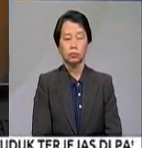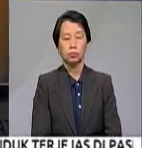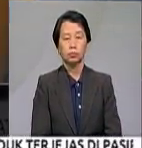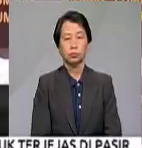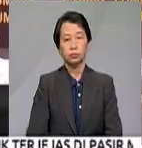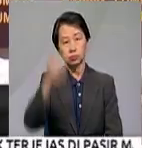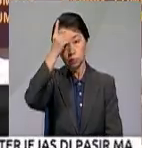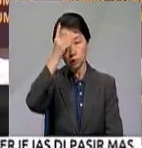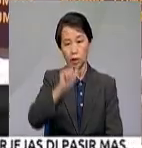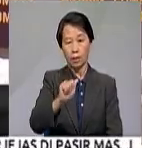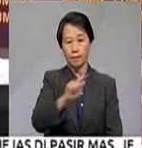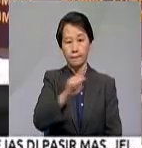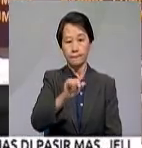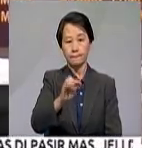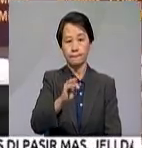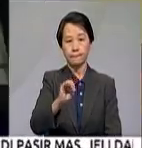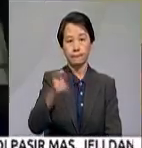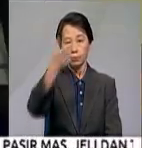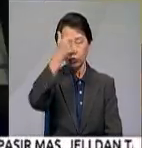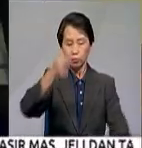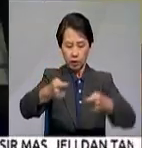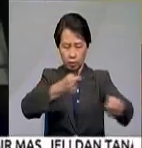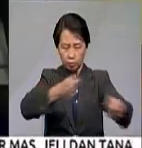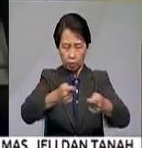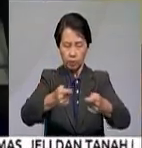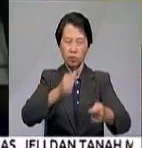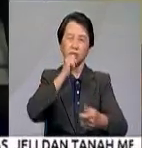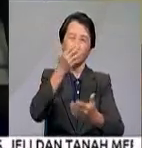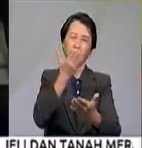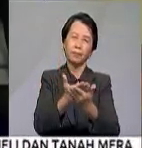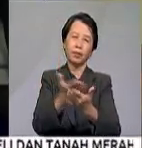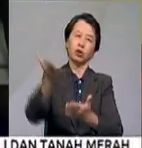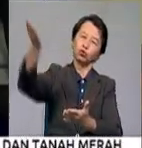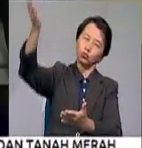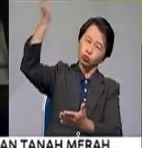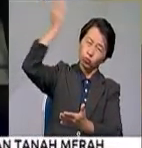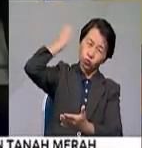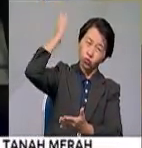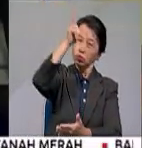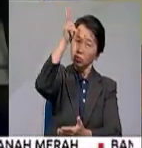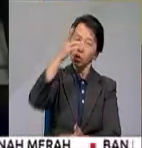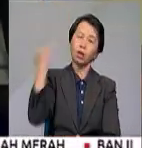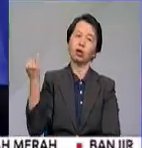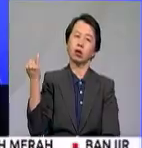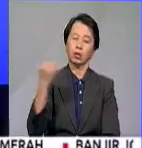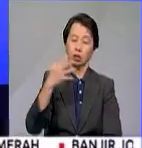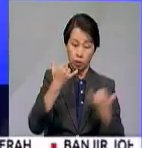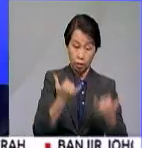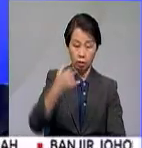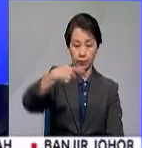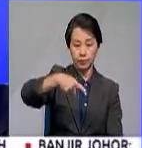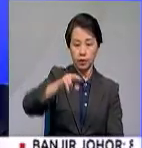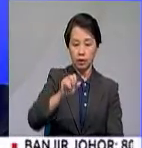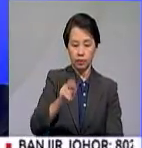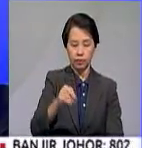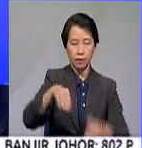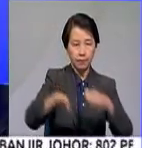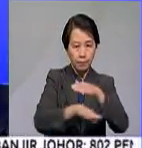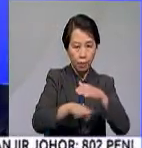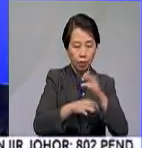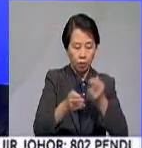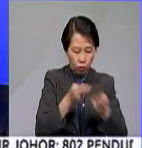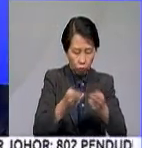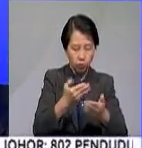Menurut Datuk Seri Azmin, akibat daripada tadbir urus tidak cekap oleh pengurusan sebelumnya, PNB yang kini di bawah pengurusan baharu